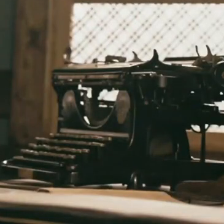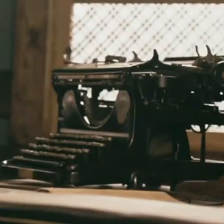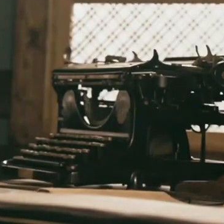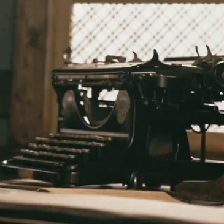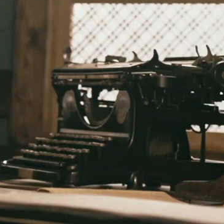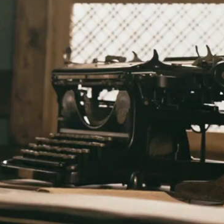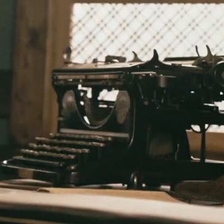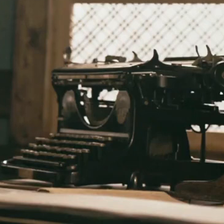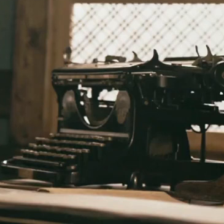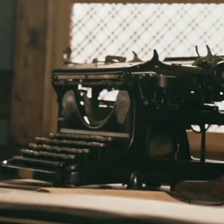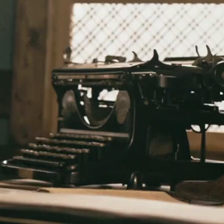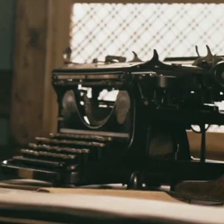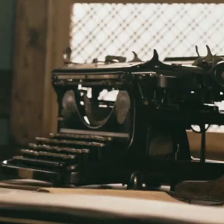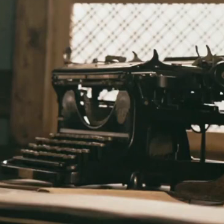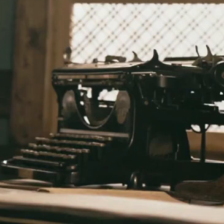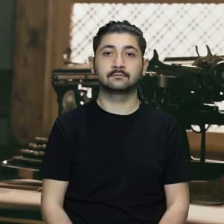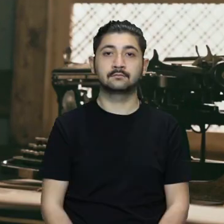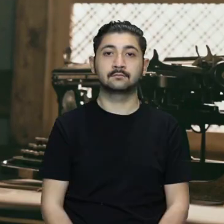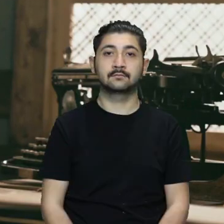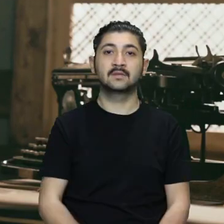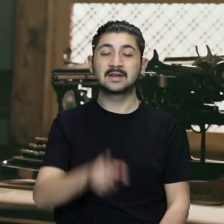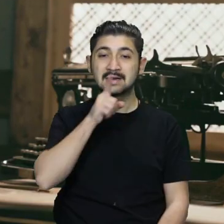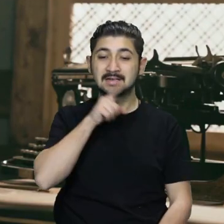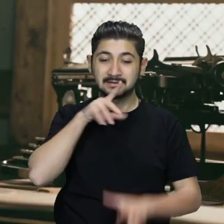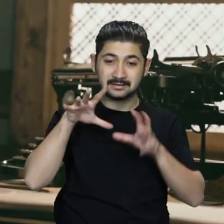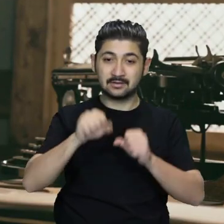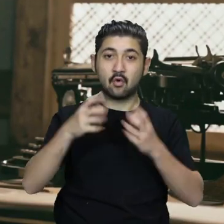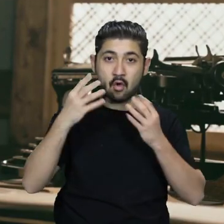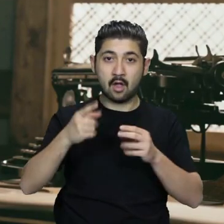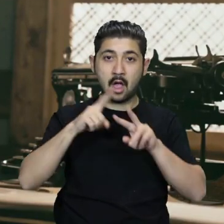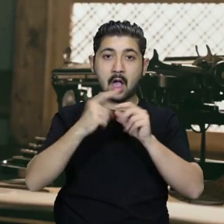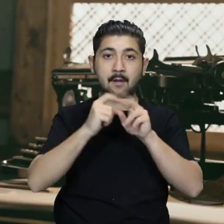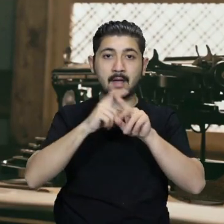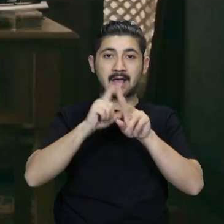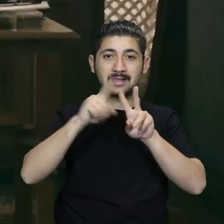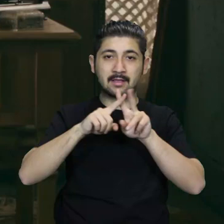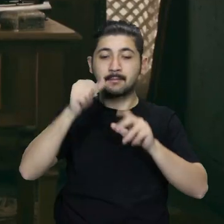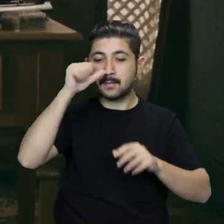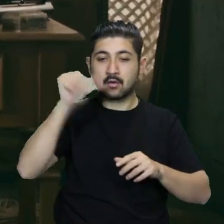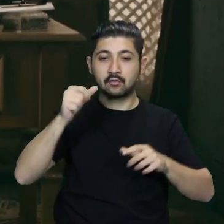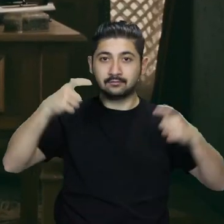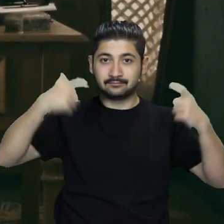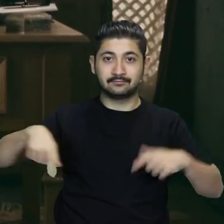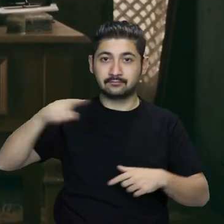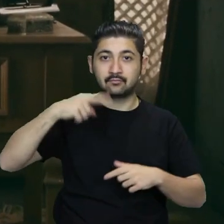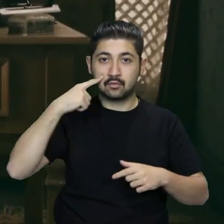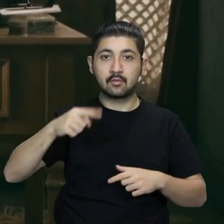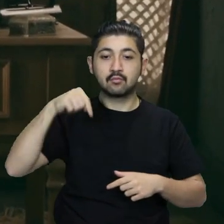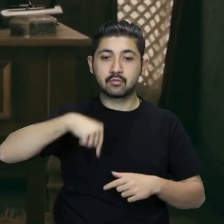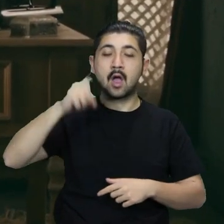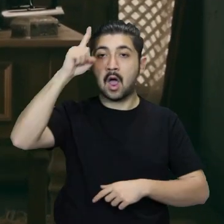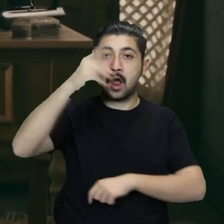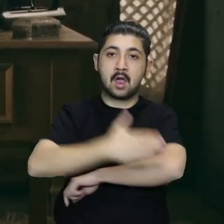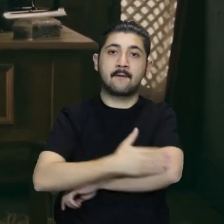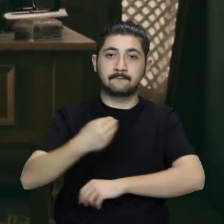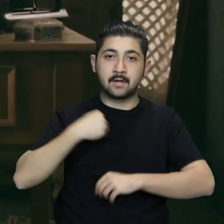Masadaki telgrafın başında. İngilizlerin işgalinde bulunan Abadan petrol rafinerisi bugün Allah'ın